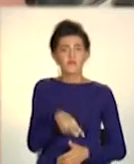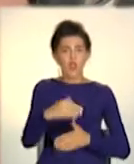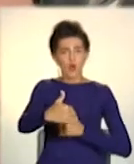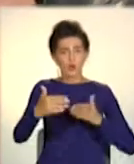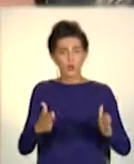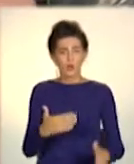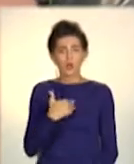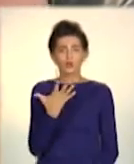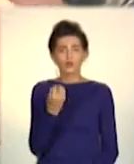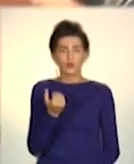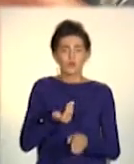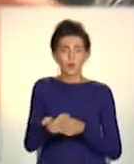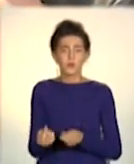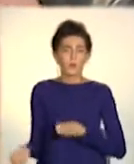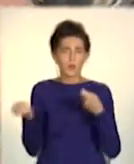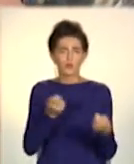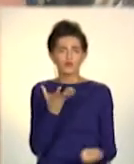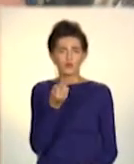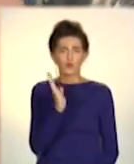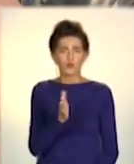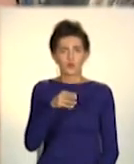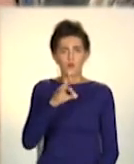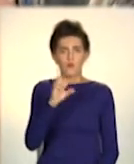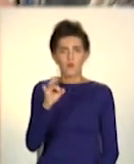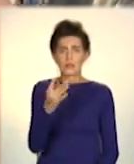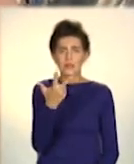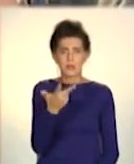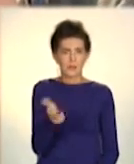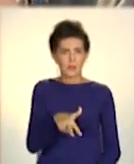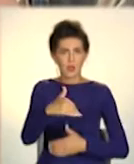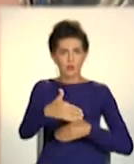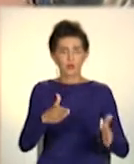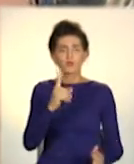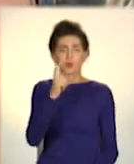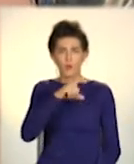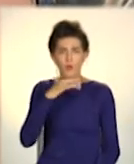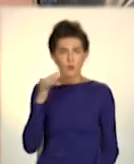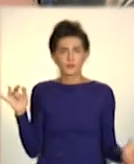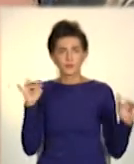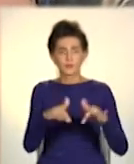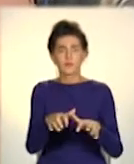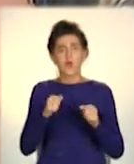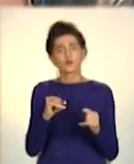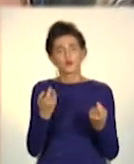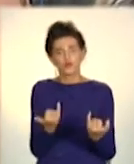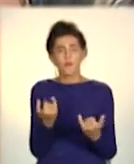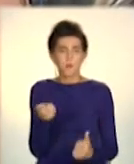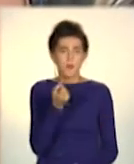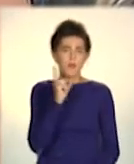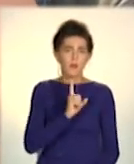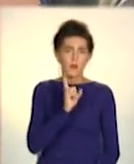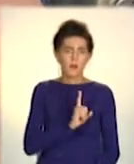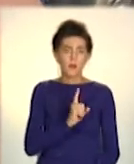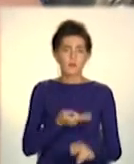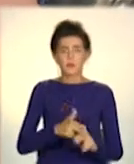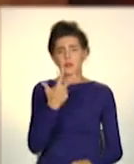Мені ще чуть позже привезли товар. 3 ящики. Раніше людей багато було, зараз дуже мало людей. Тому що